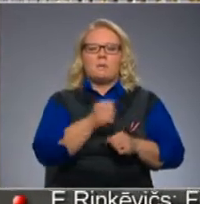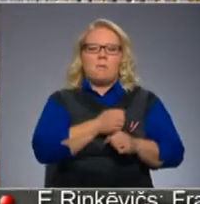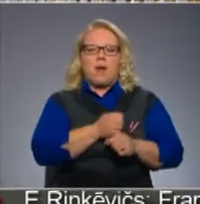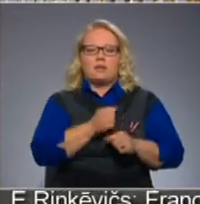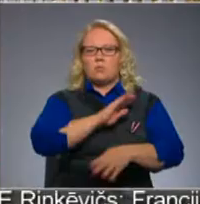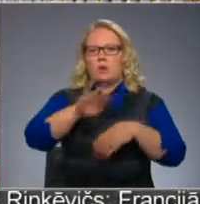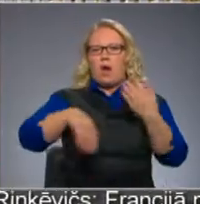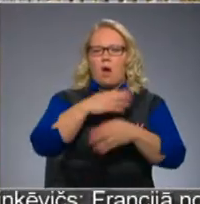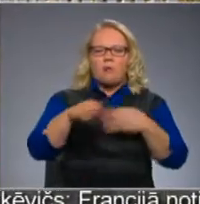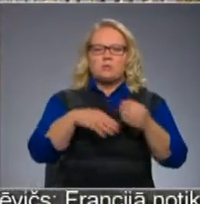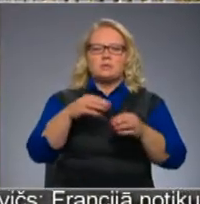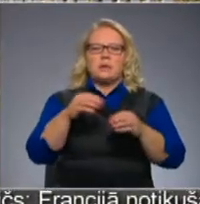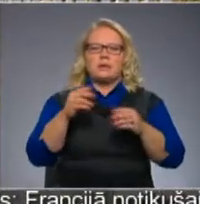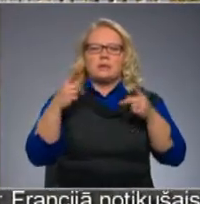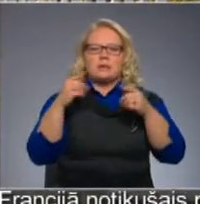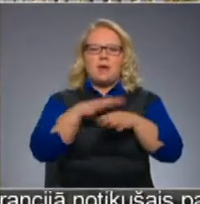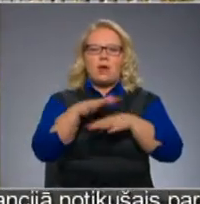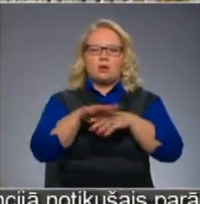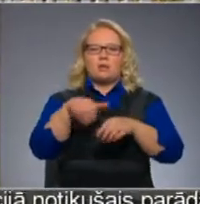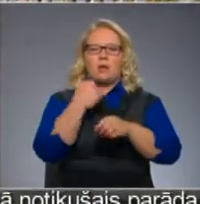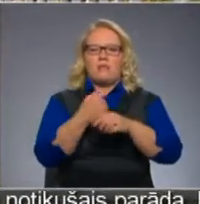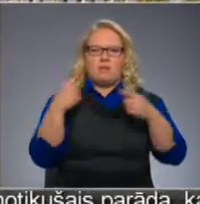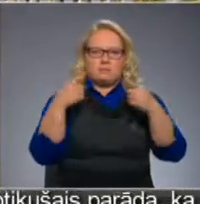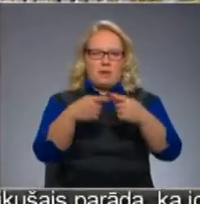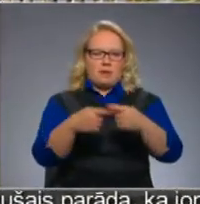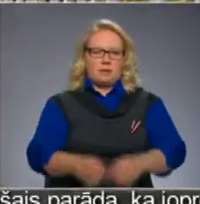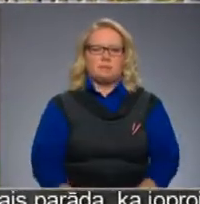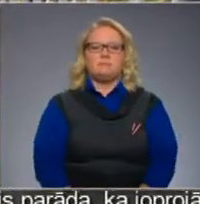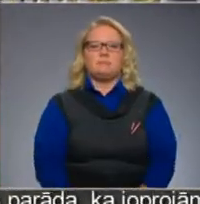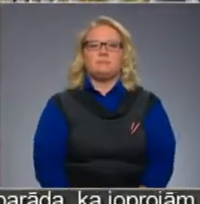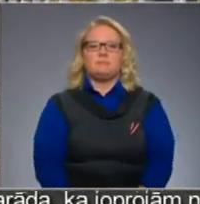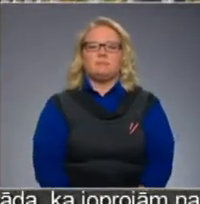hauss ir teroristu galvenais mērķis. Līva Rauhvergere, Ainis Kupčs, Latvijas televīzija.